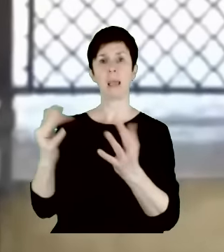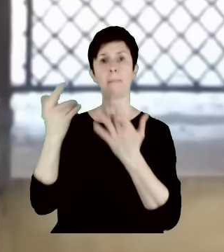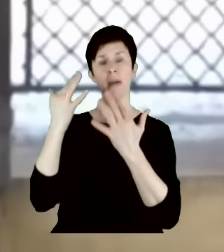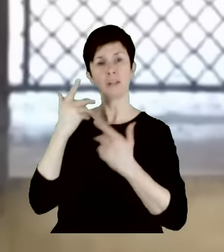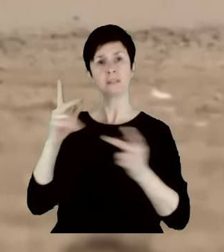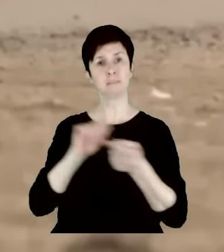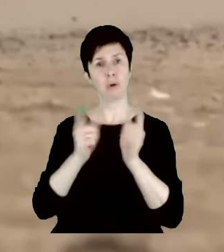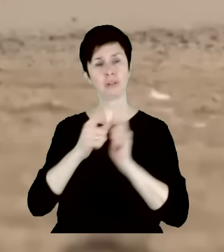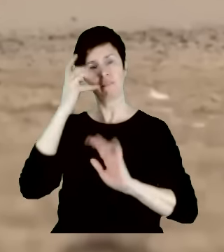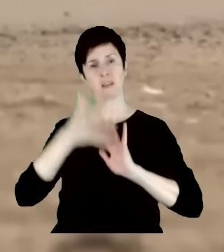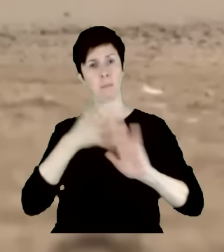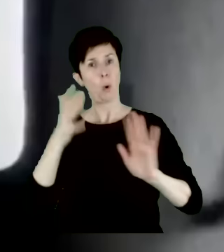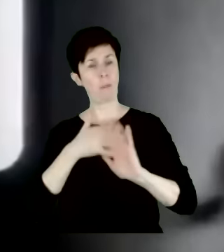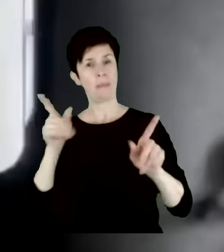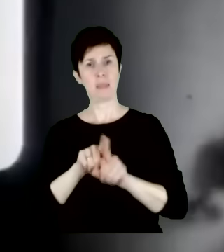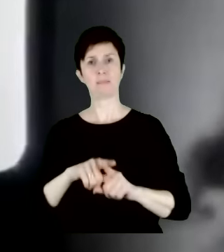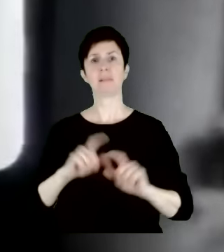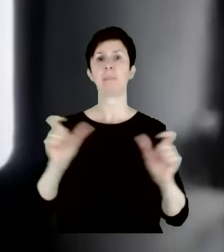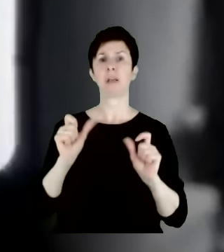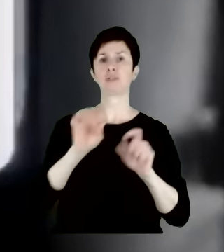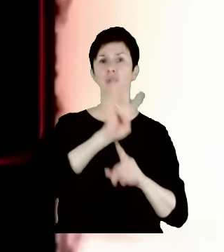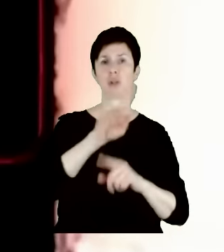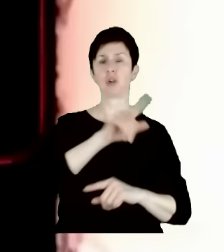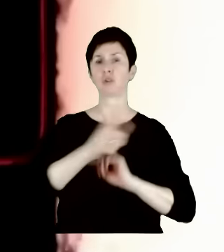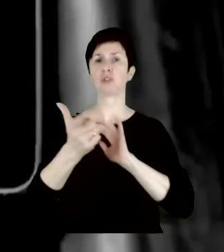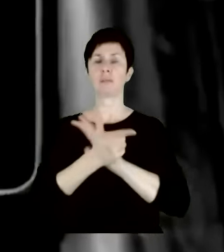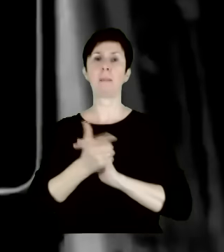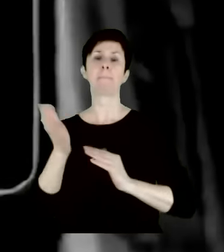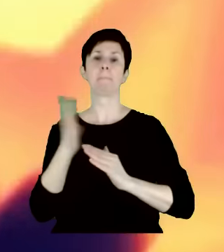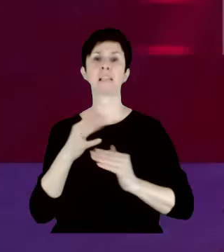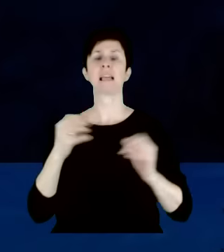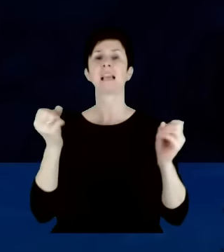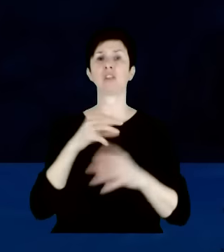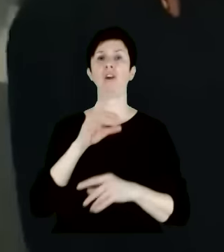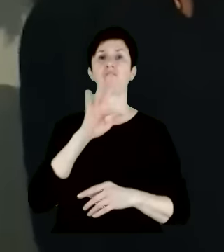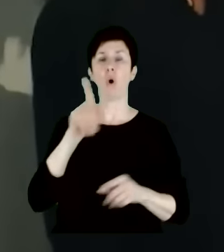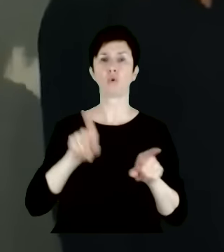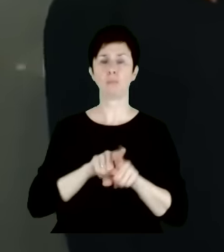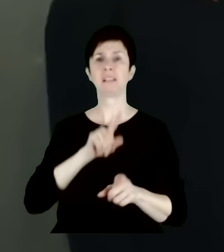wspominek. Impreza odbędzie się od 14 do 17 marca w kinie Forum i Centrum imienia Ludwika Zamenhofa.